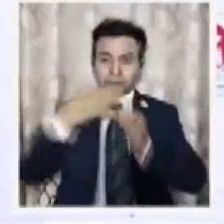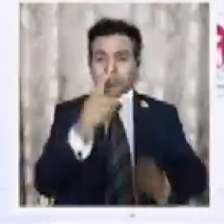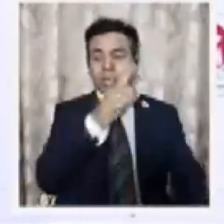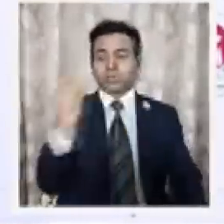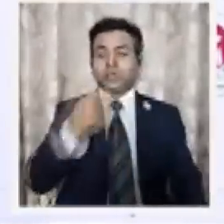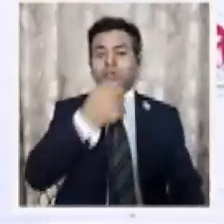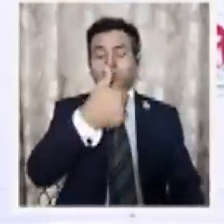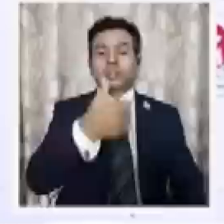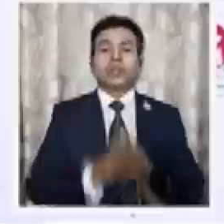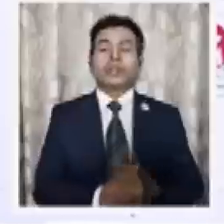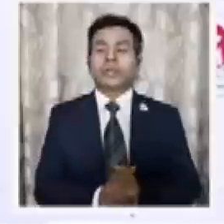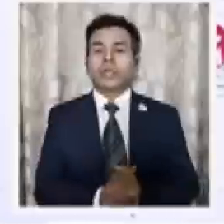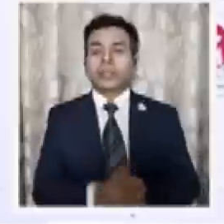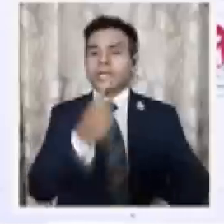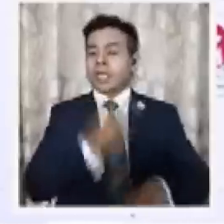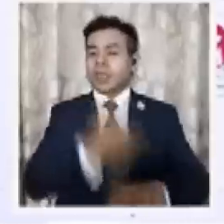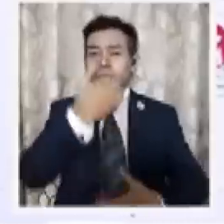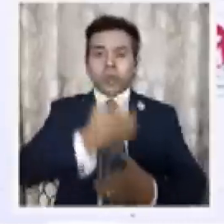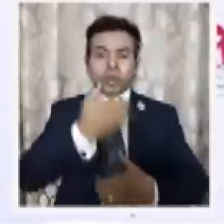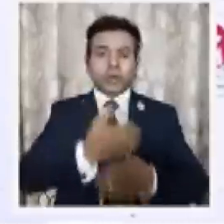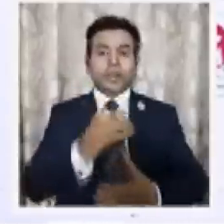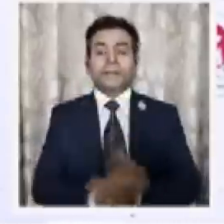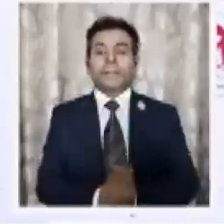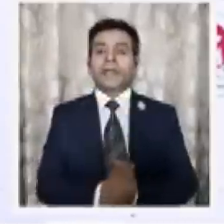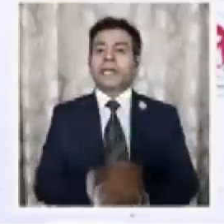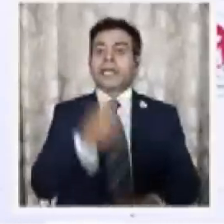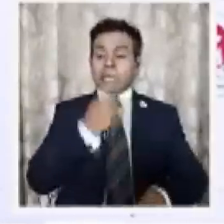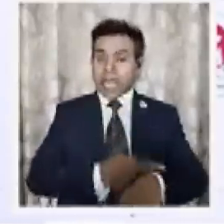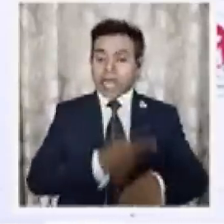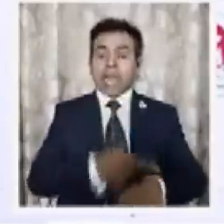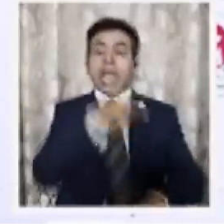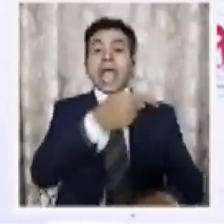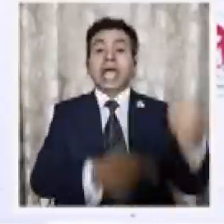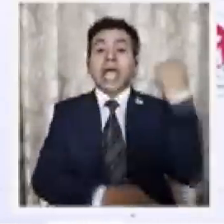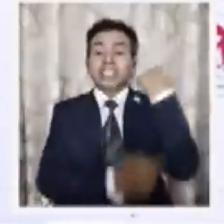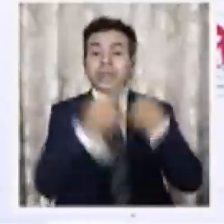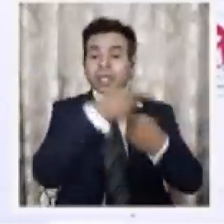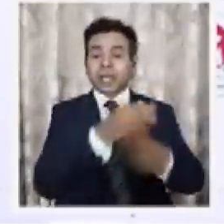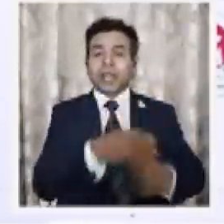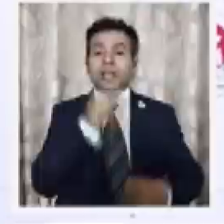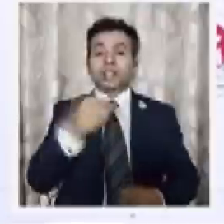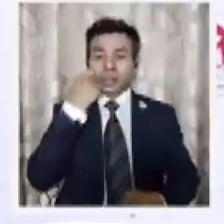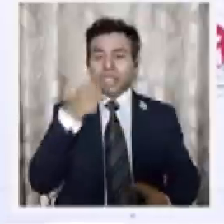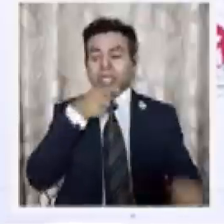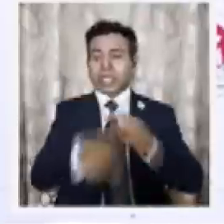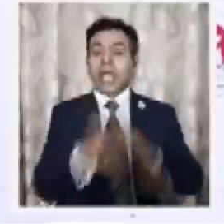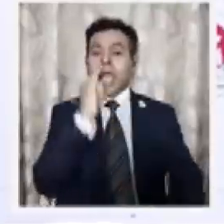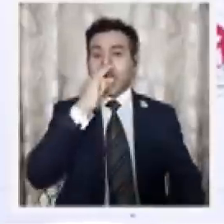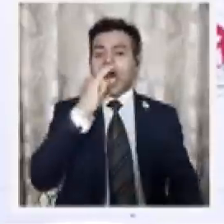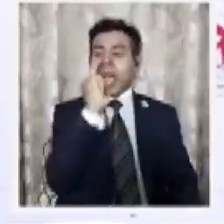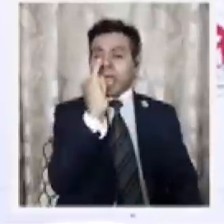সংখ্যা 106টি। এক্ষেত্রে একটু বলতে চাই, ঢাকা মহানগরীতে বা ঢাকা মেডিকেল